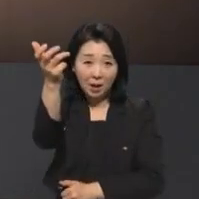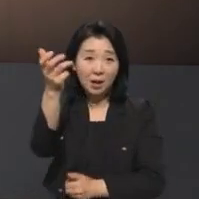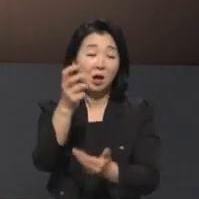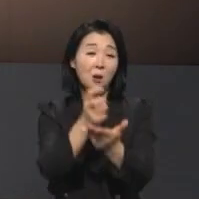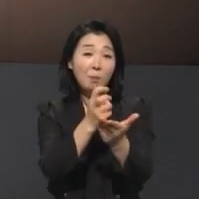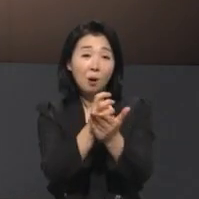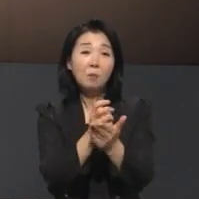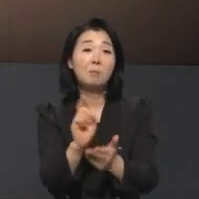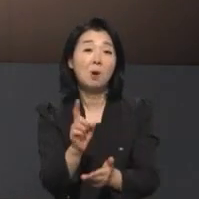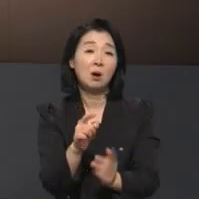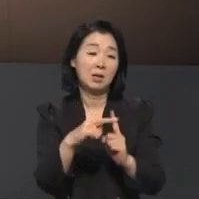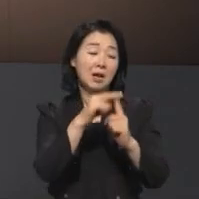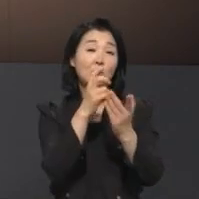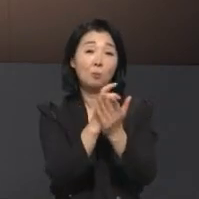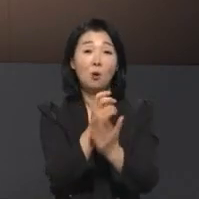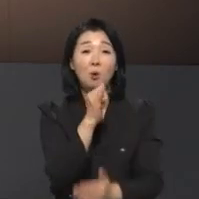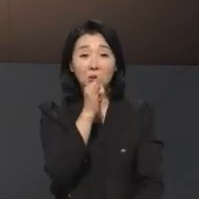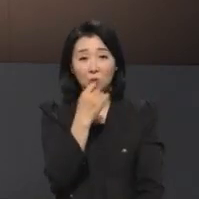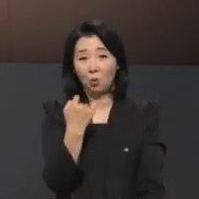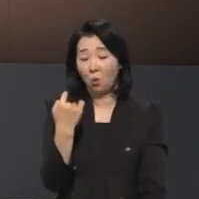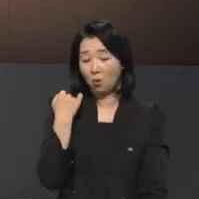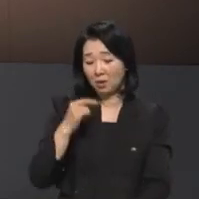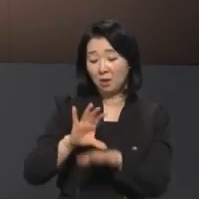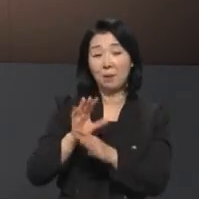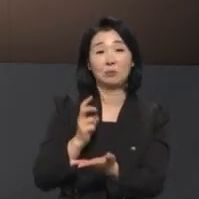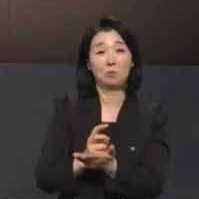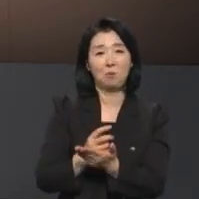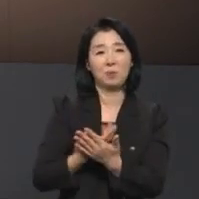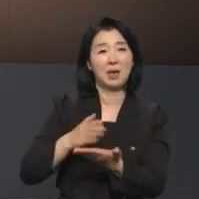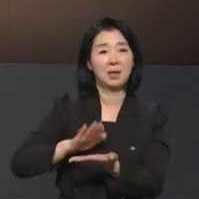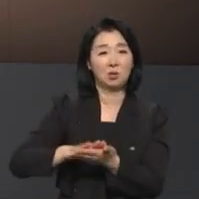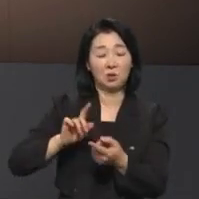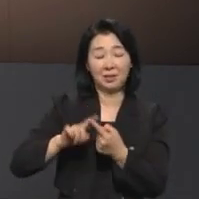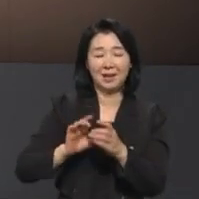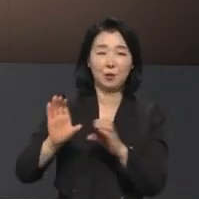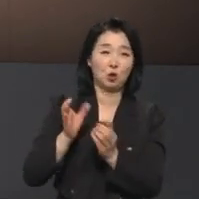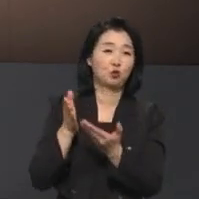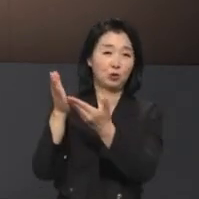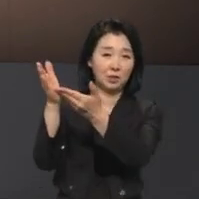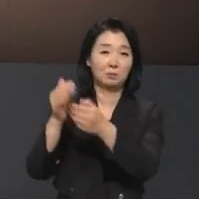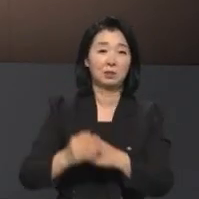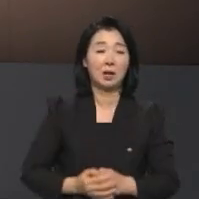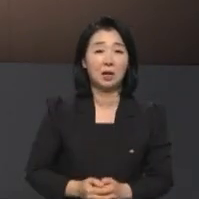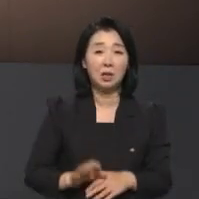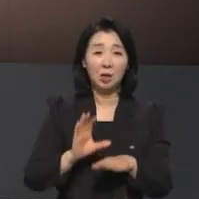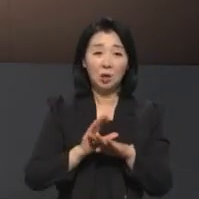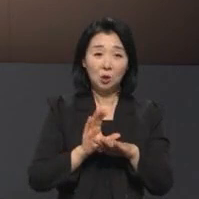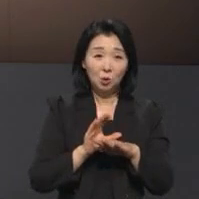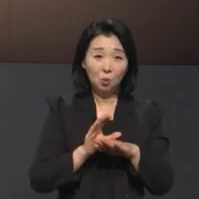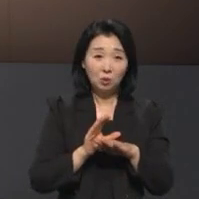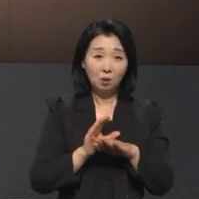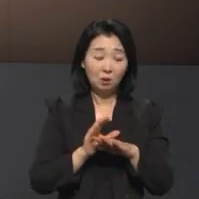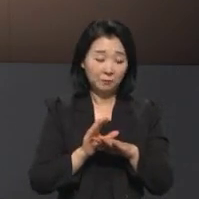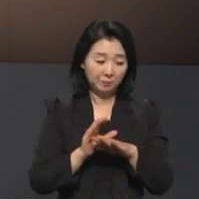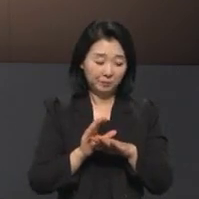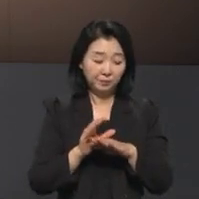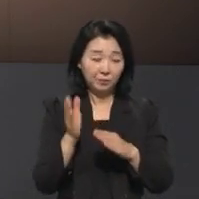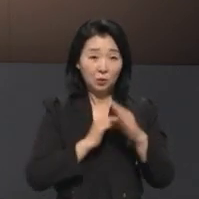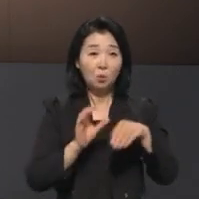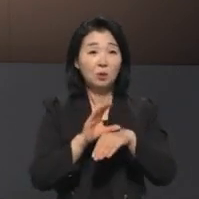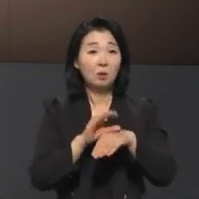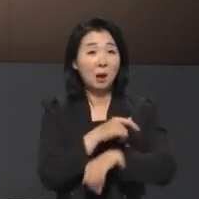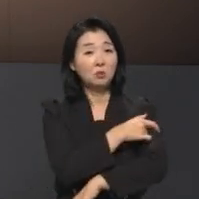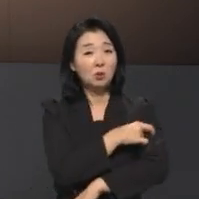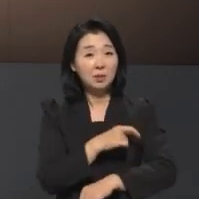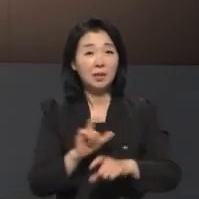있습니다. 앞서 간호법이 있었고요. 어제는 방송법 개정안을 하나 더했습니다. 공영방송 이사를 지금보다 늘리고 미디어